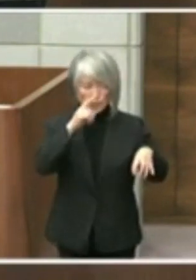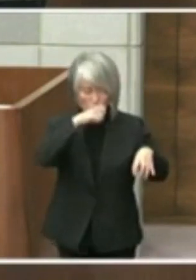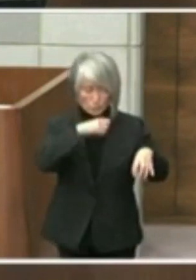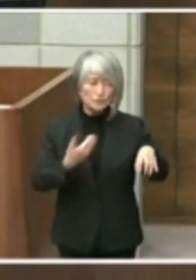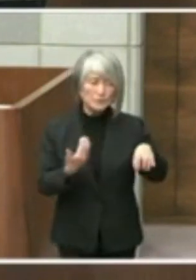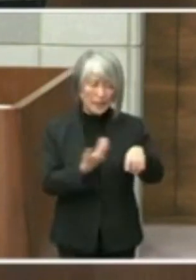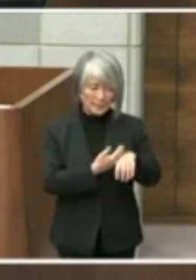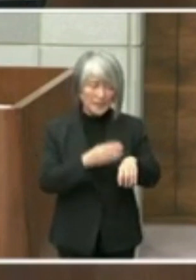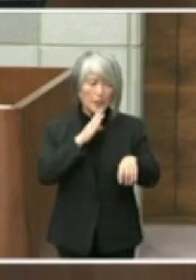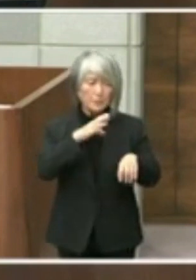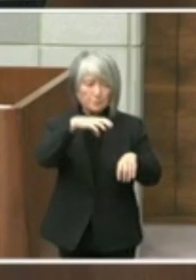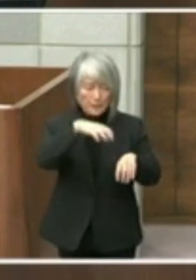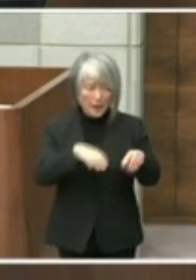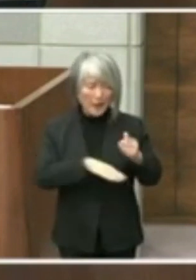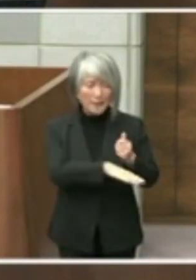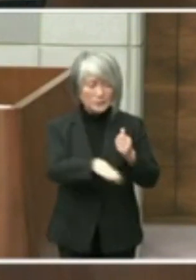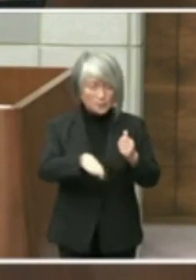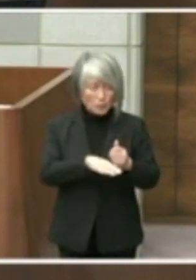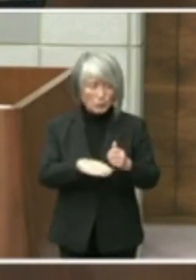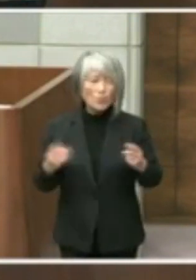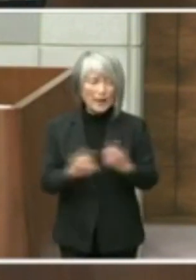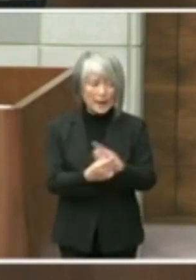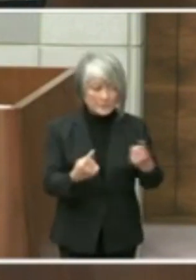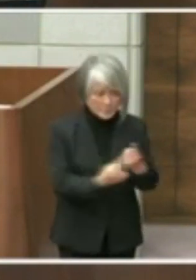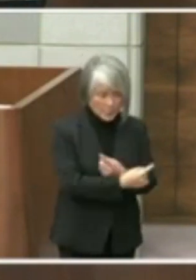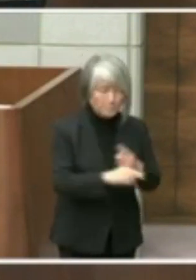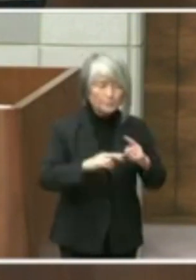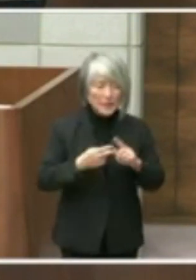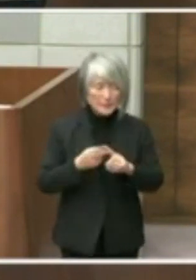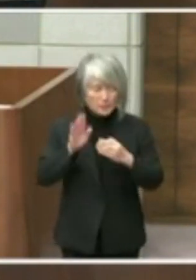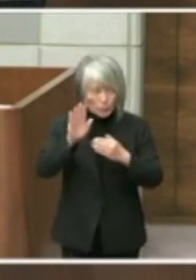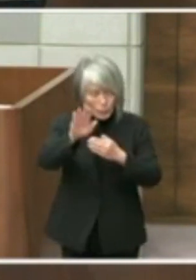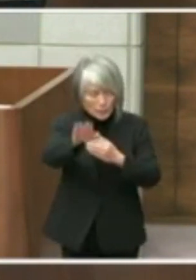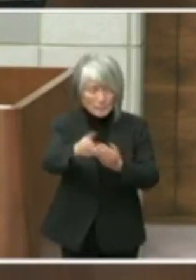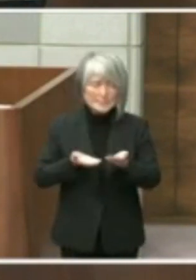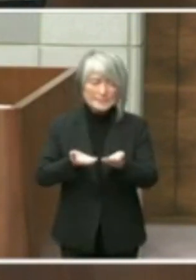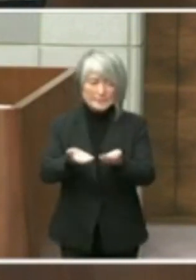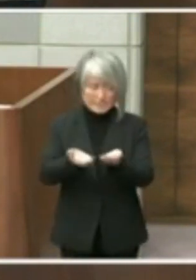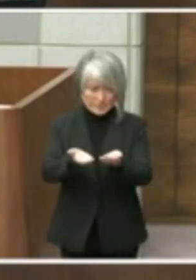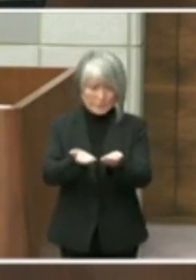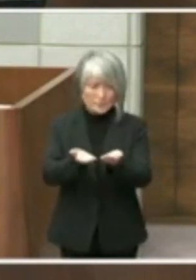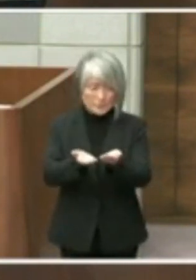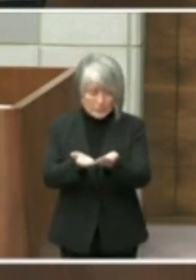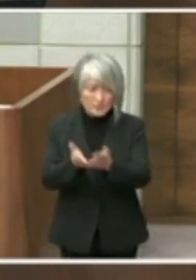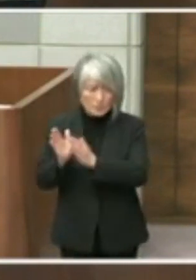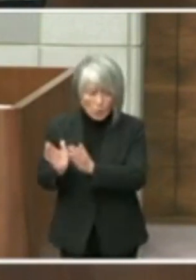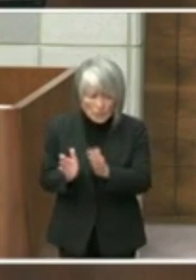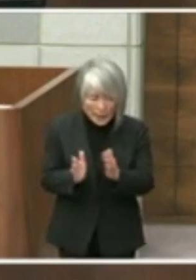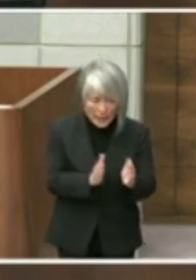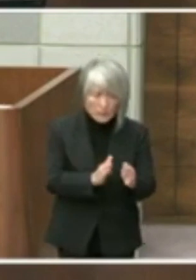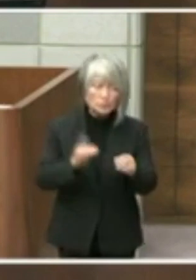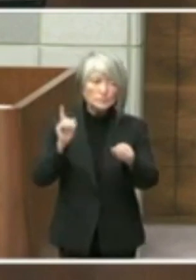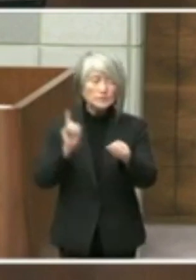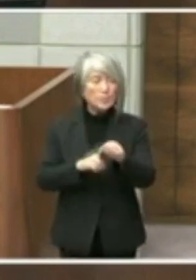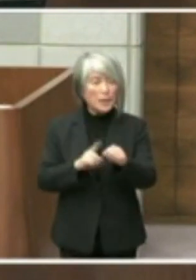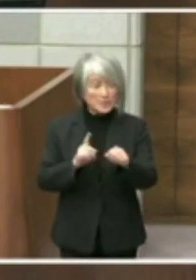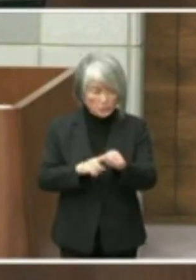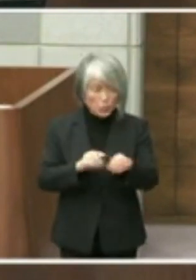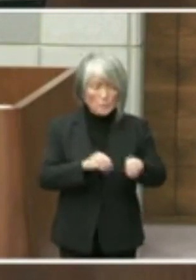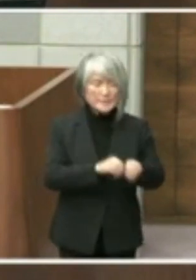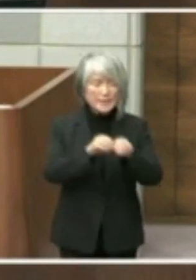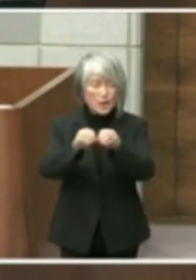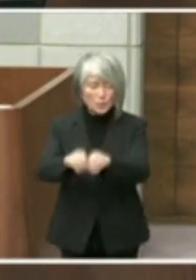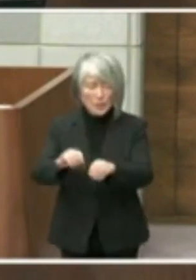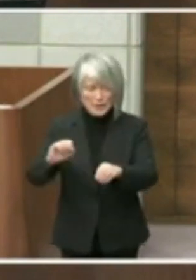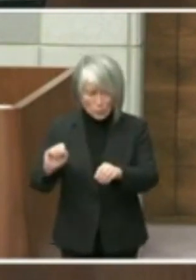の改善および来たる南海トラフ巨大地震に対する備えという観点から、移転は近々の課題として捉